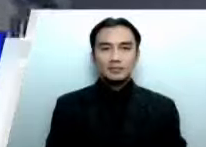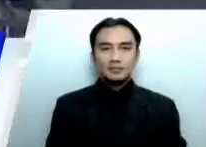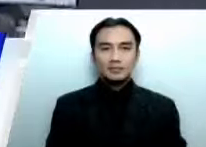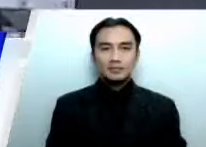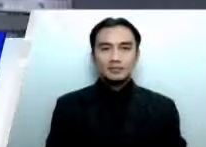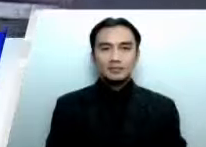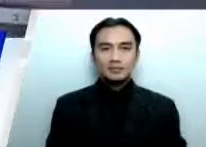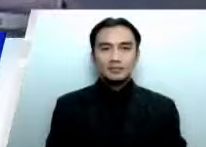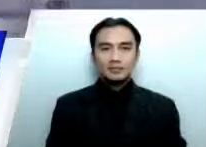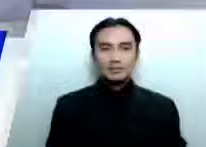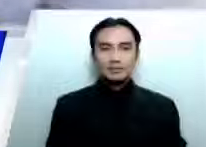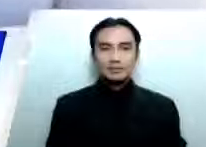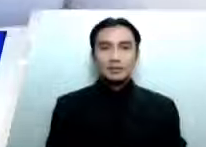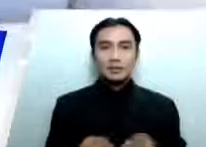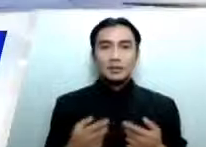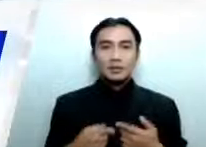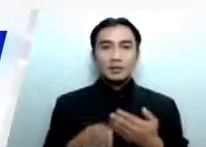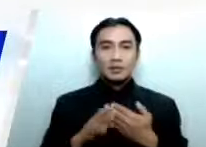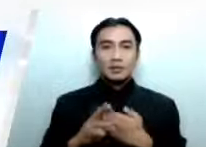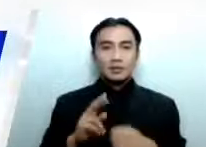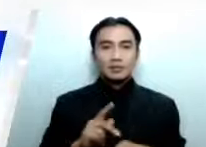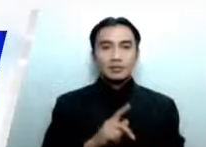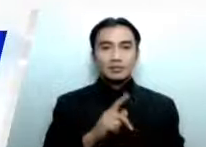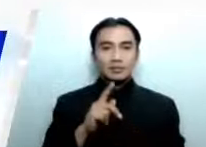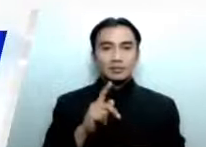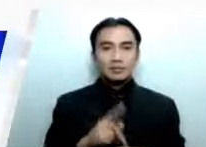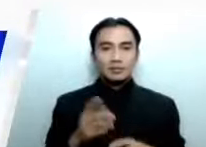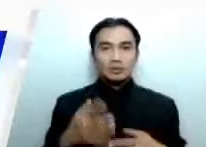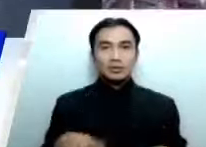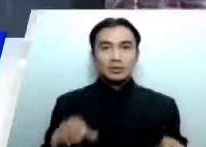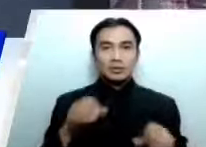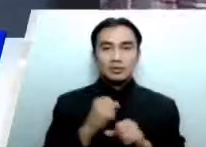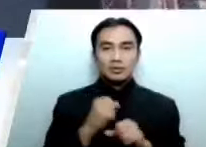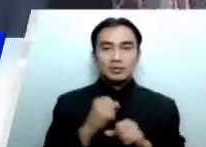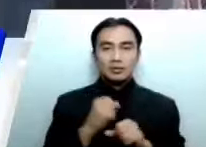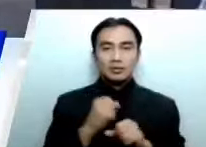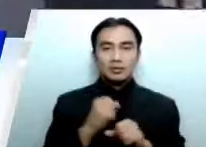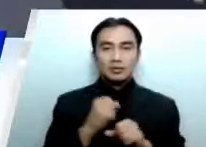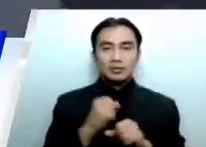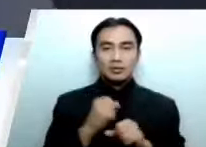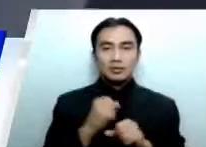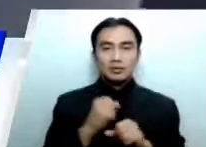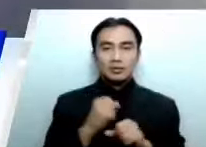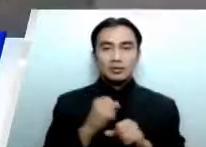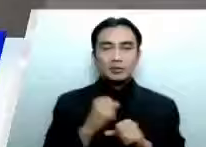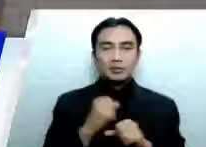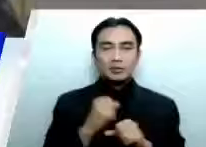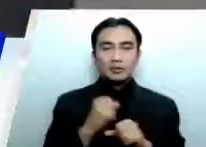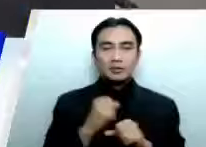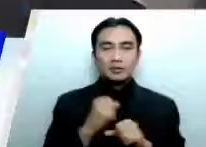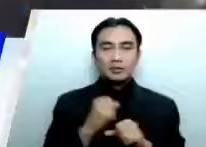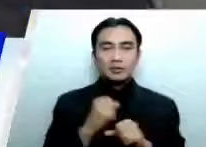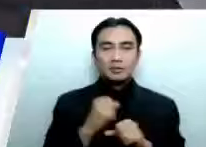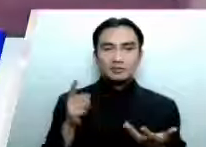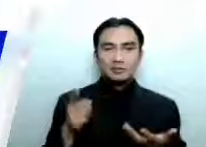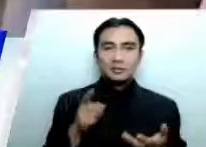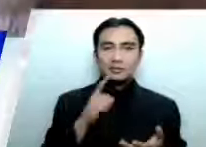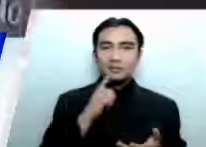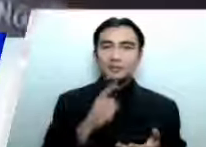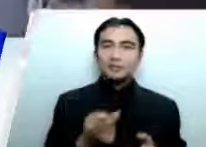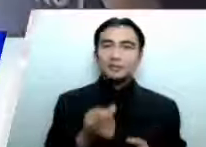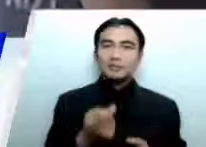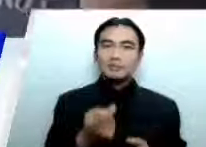Pilipinas si Miguel Tan Felix matapos ang Running Man shoot sa South Korea. Bumawi siya ng pasalubong sa pamilyang na-miss niya ng sobra.